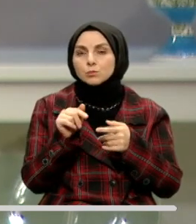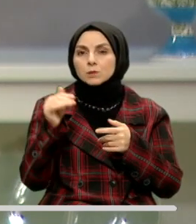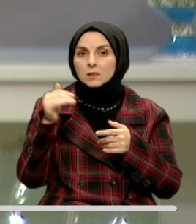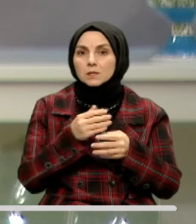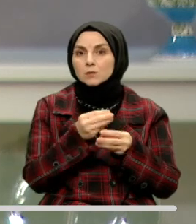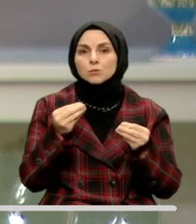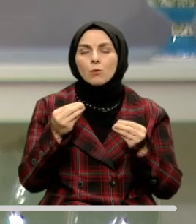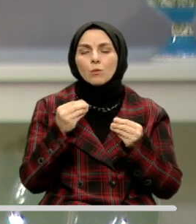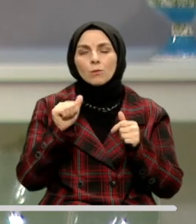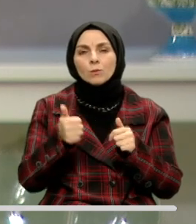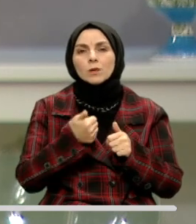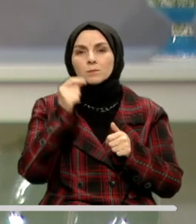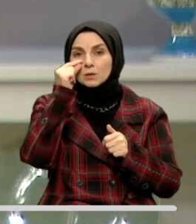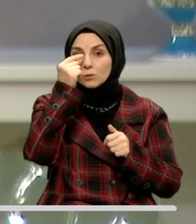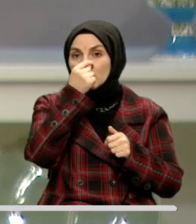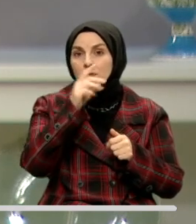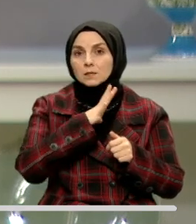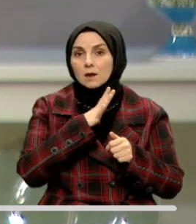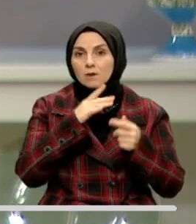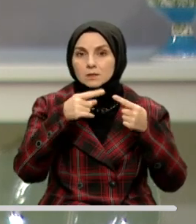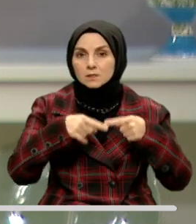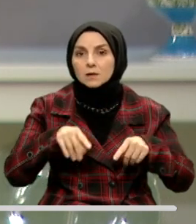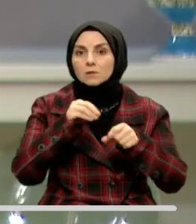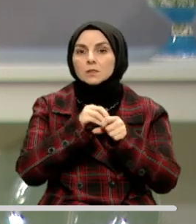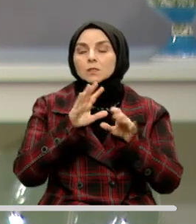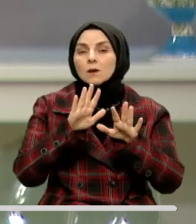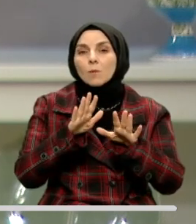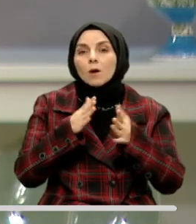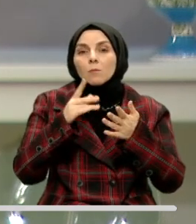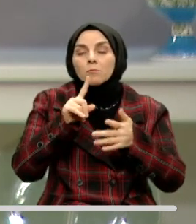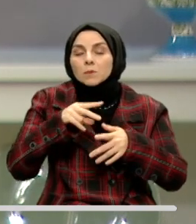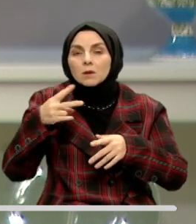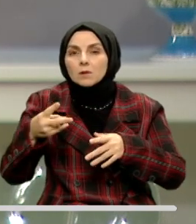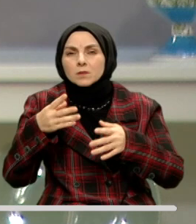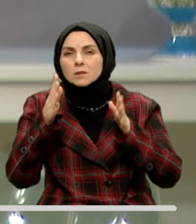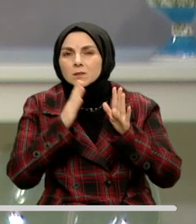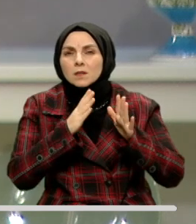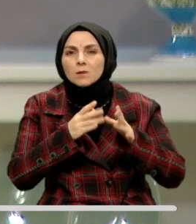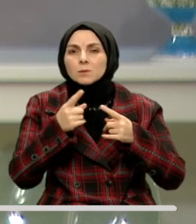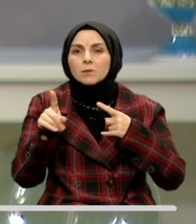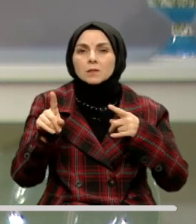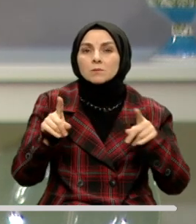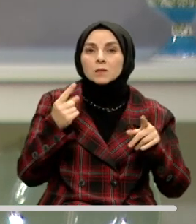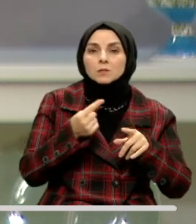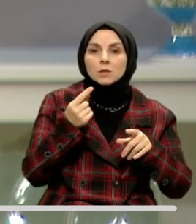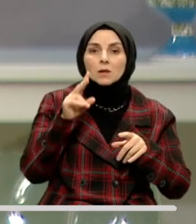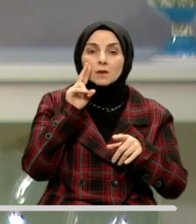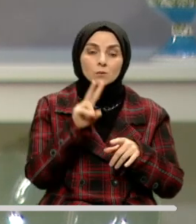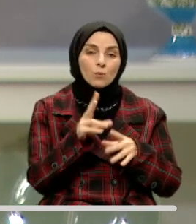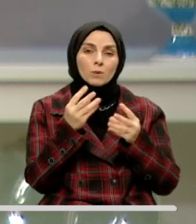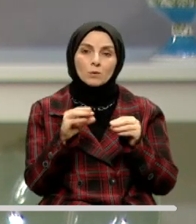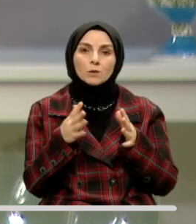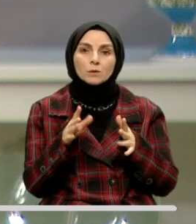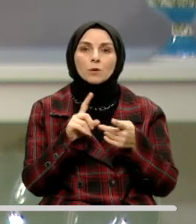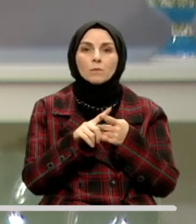ciddi kolaylıklar var. Sınav ve ders çalışma özelinde de. Ama bir taraftan da sürekli sizi dağıtabiliyor. Bu noktada çocuklar nasıl